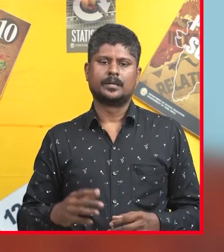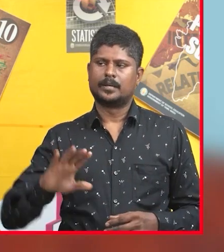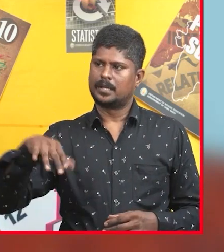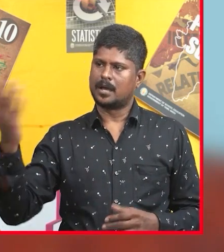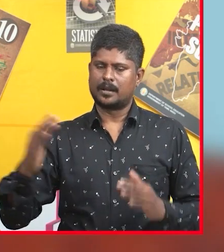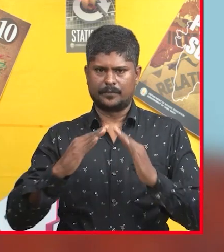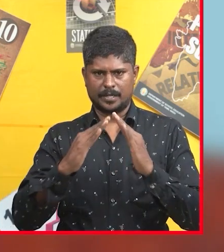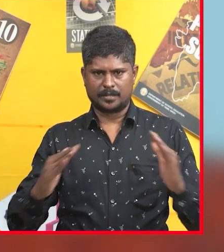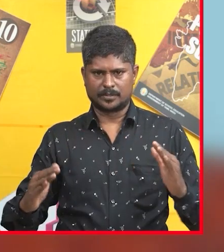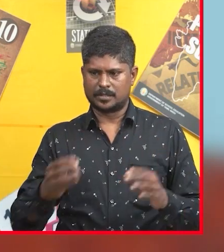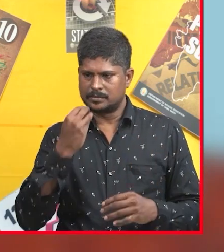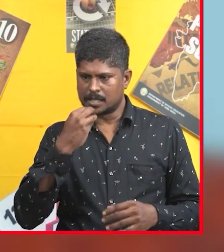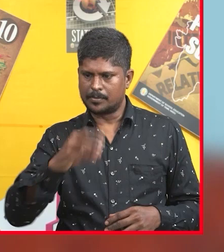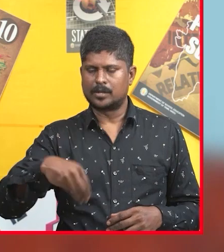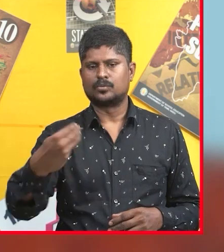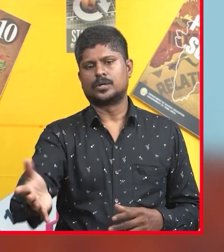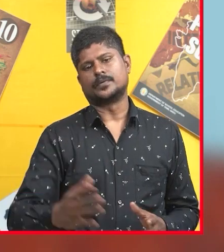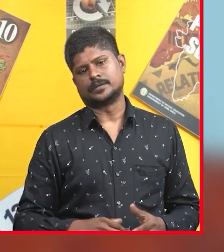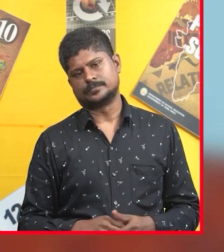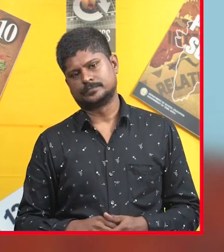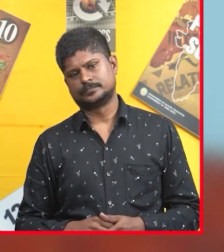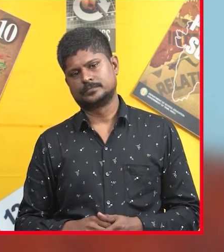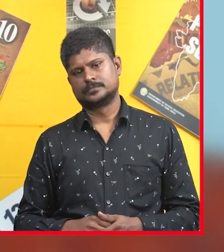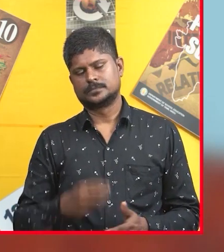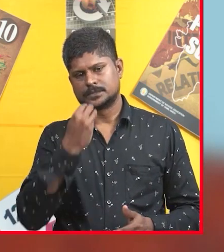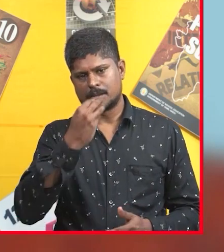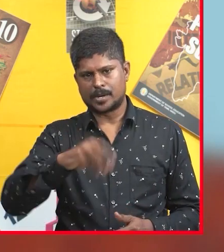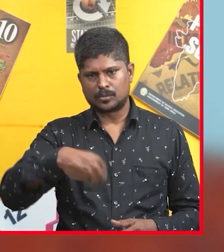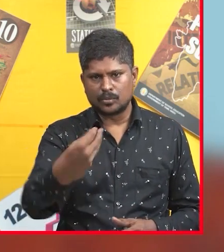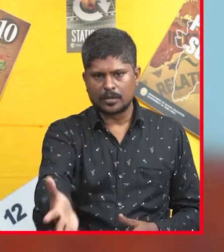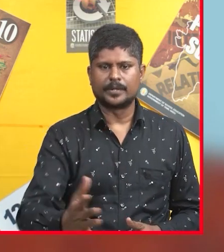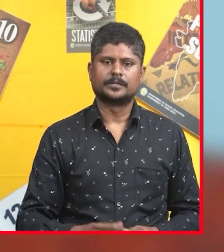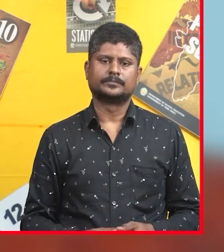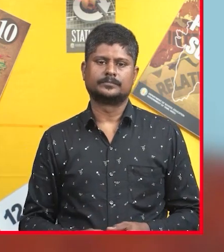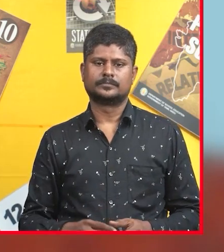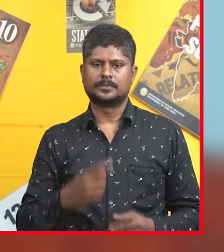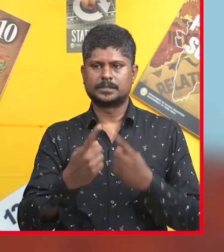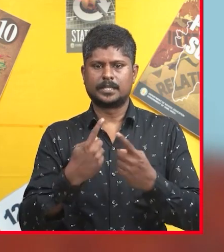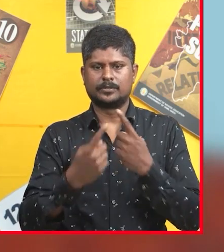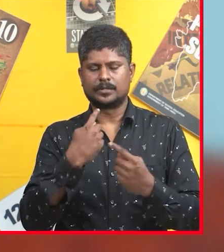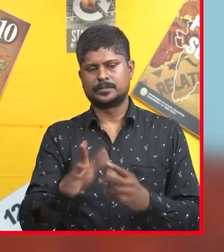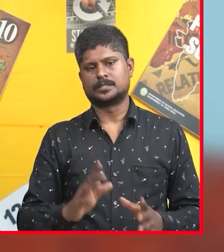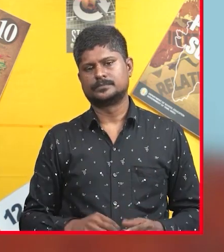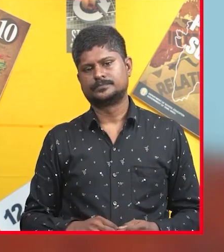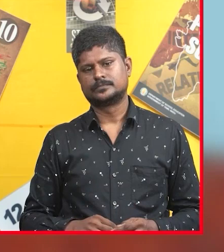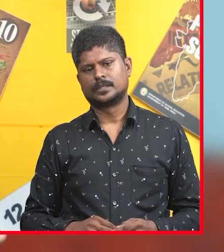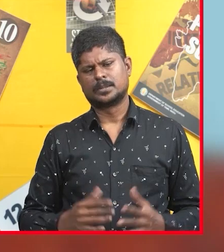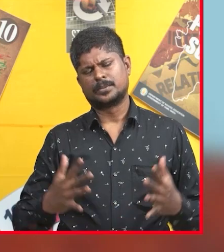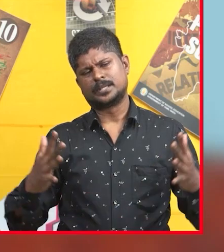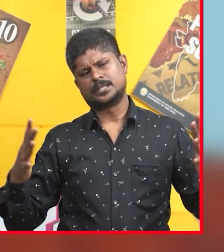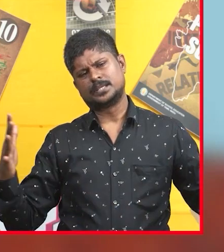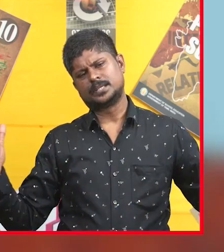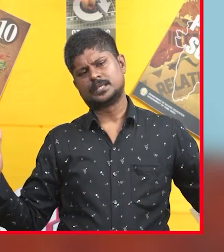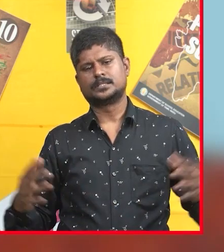வீட்டுக்கு வந்தாலும் சரி உணவளிக்கணும், அவங்களுக்கு விருந்தோம்பல் செய்யணும் அப்படின்னு செஞ்சுட்டே வந்தாராம். அப்படி பெரும்